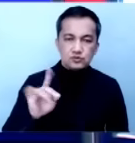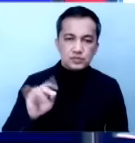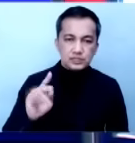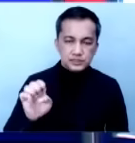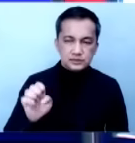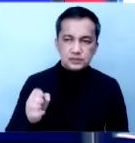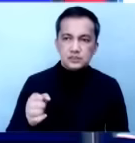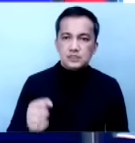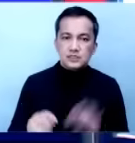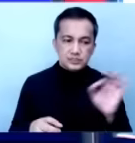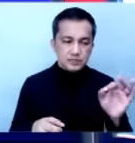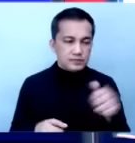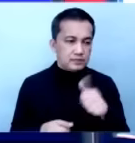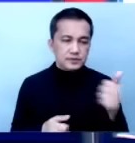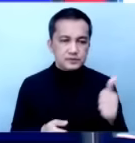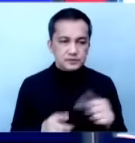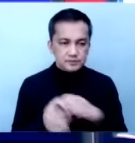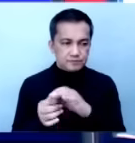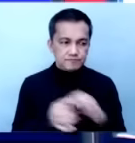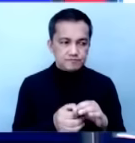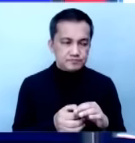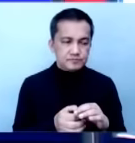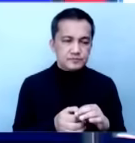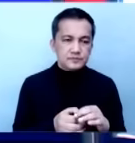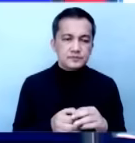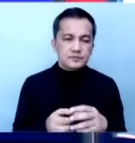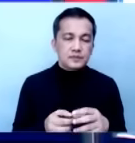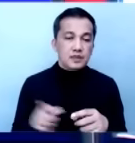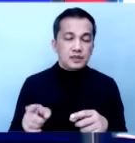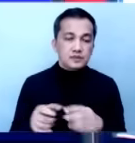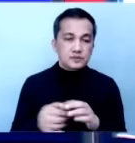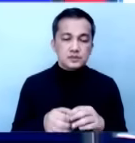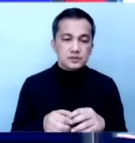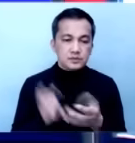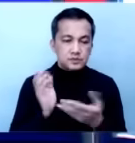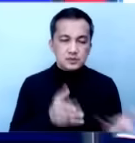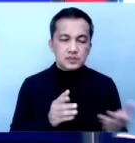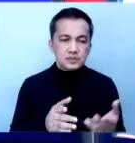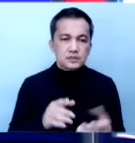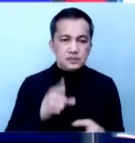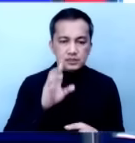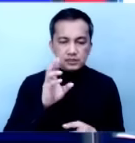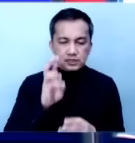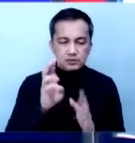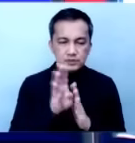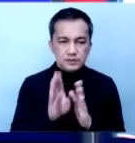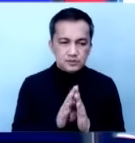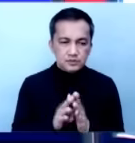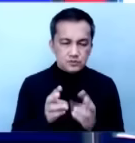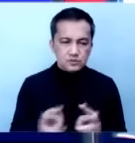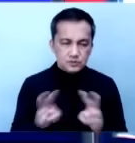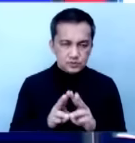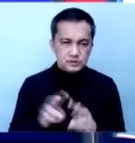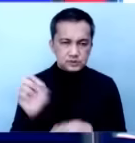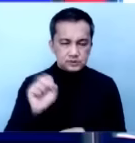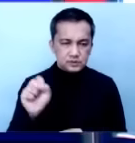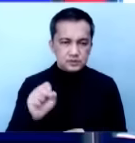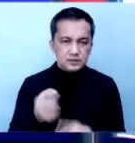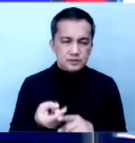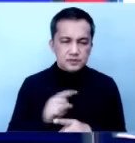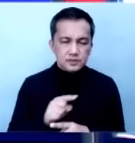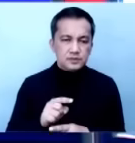iba pa, kaugnayan ng umano'y pagkakasangkot nila sa pagpuslit ng mahigit 6 na bilyong pisong halaga ng shabu galing China